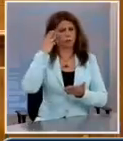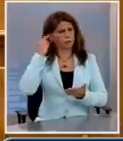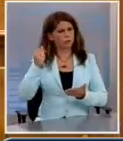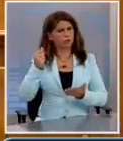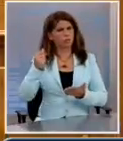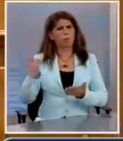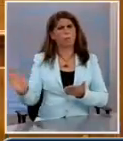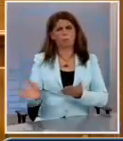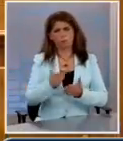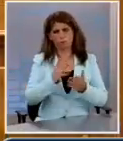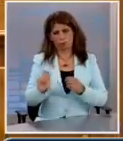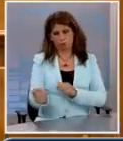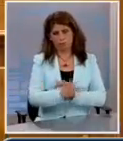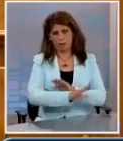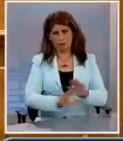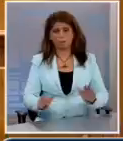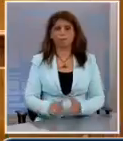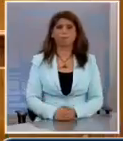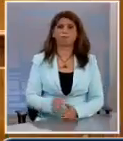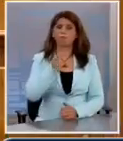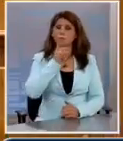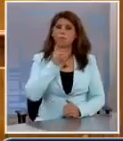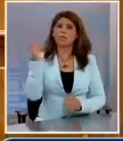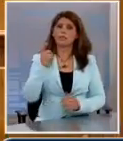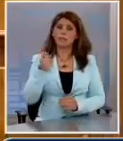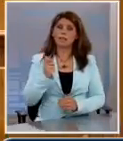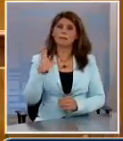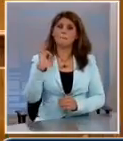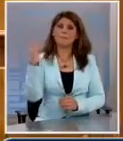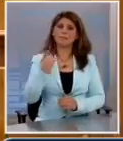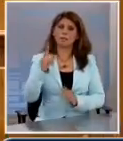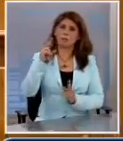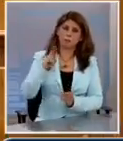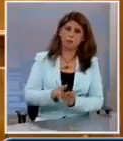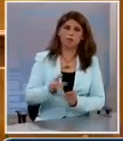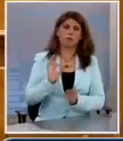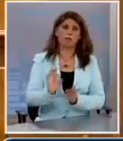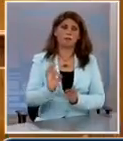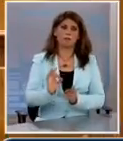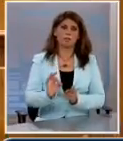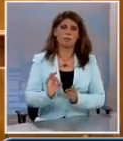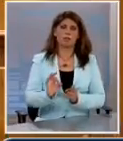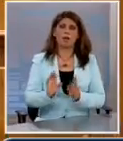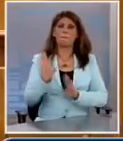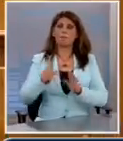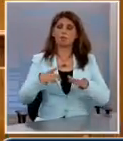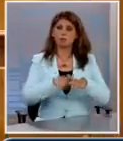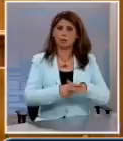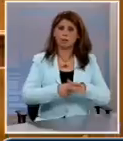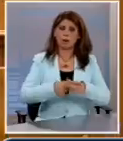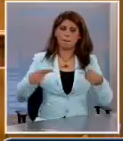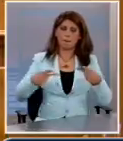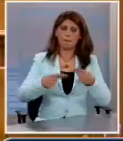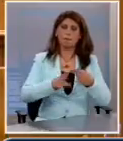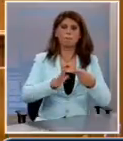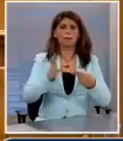παραπέμψει στις καλένδες. Οι προσωρινές συντάξεις μειώνονται στο 50% και φυσικά το μέρισμα του Μετοχικού Ταμείου των Δημοσίων Υπαλλήλων πετσοκόβεται κατά